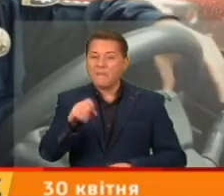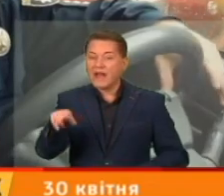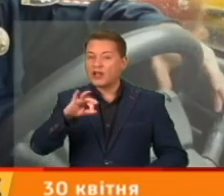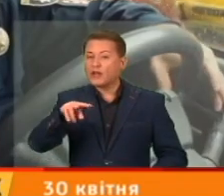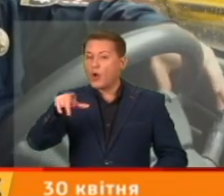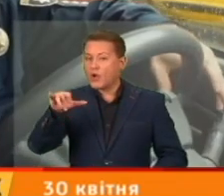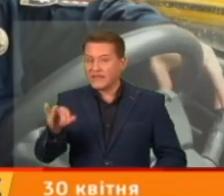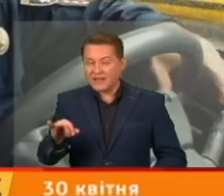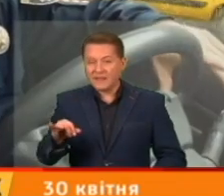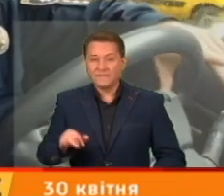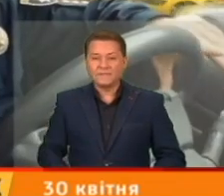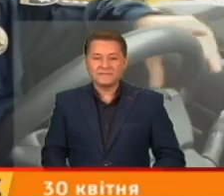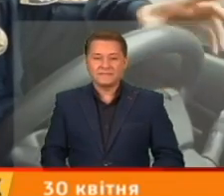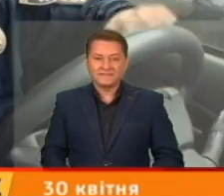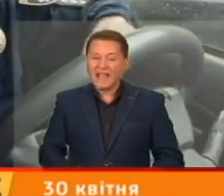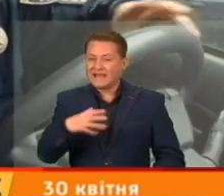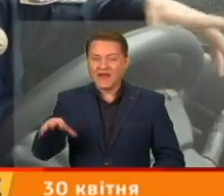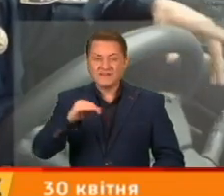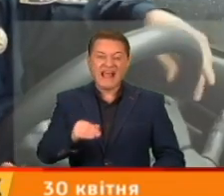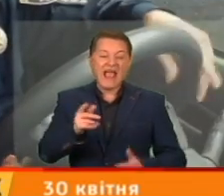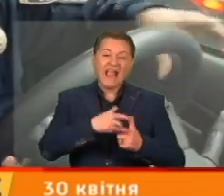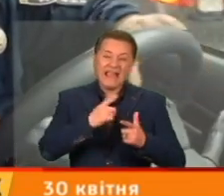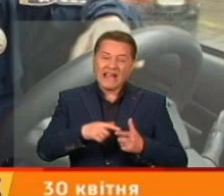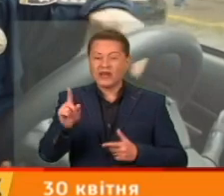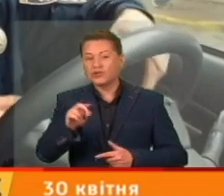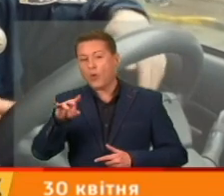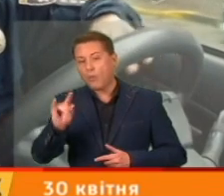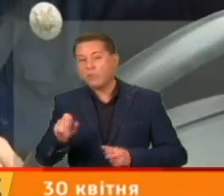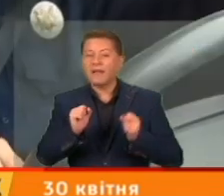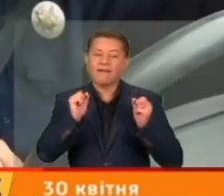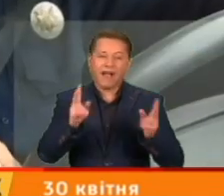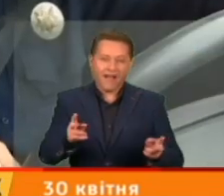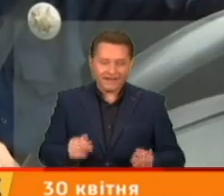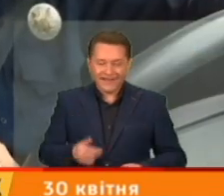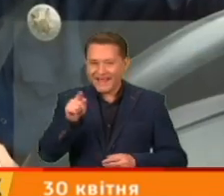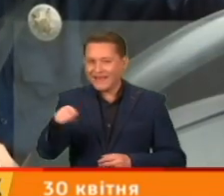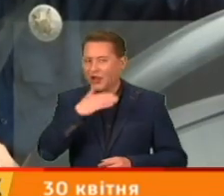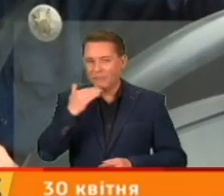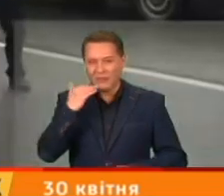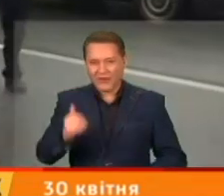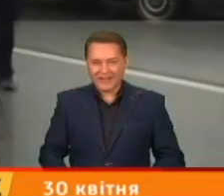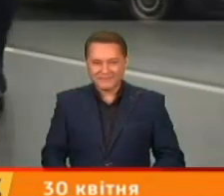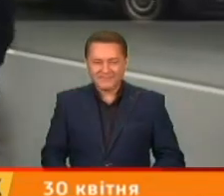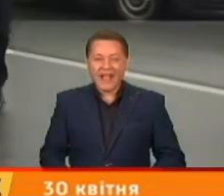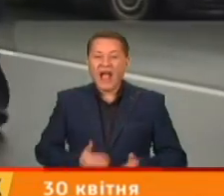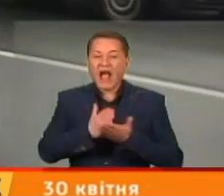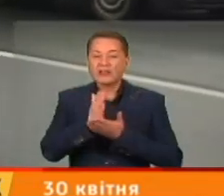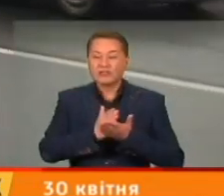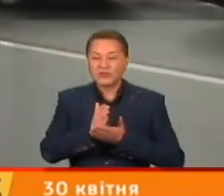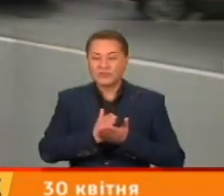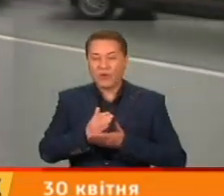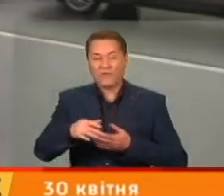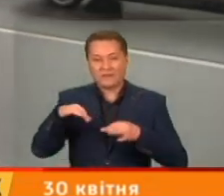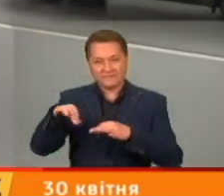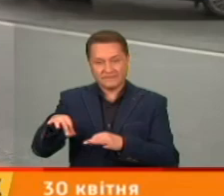Ну, для мене, да, це предлоги. Для всіх, наверное. Да, или чтобы, как, вот это. А їх много. Службовий Prius лишається біля